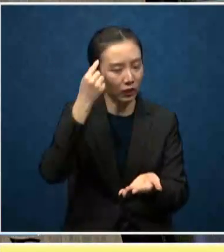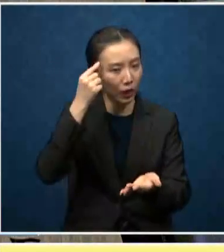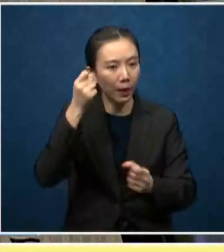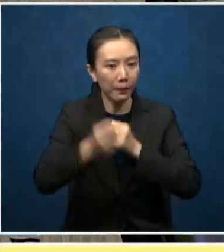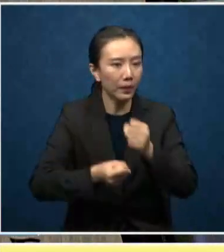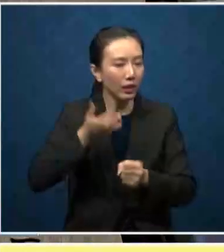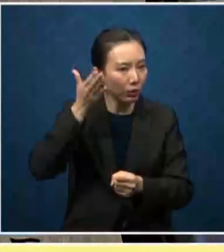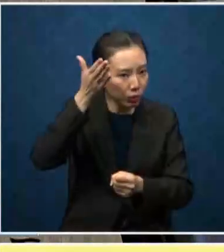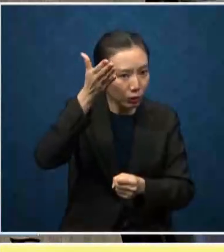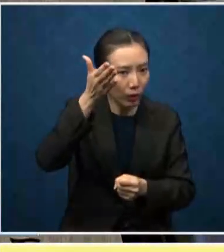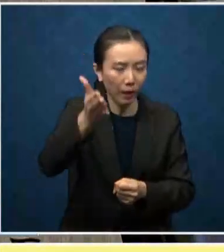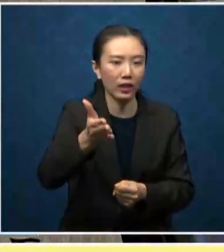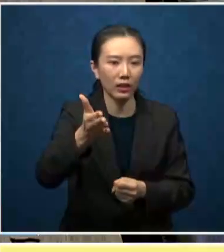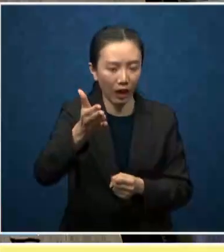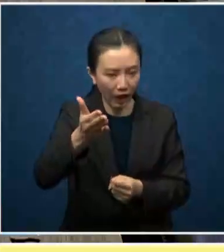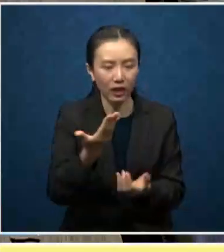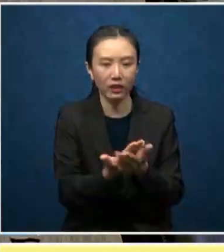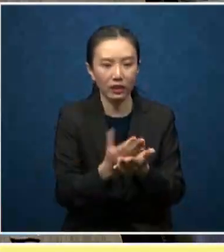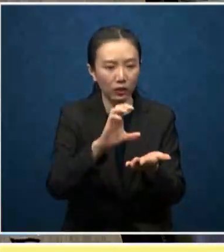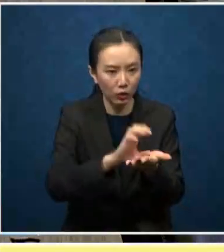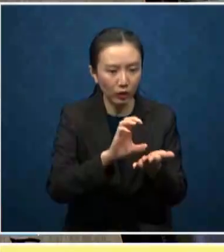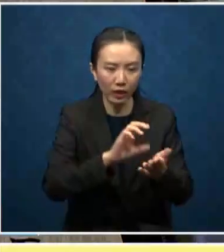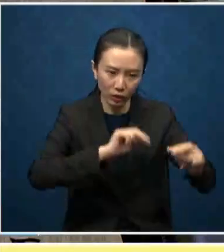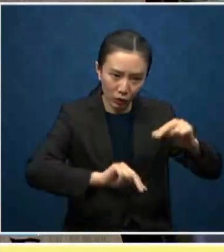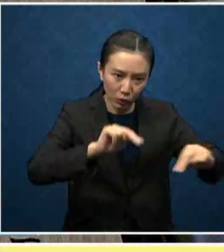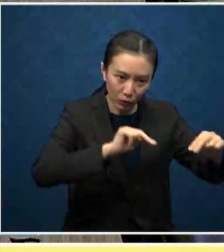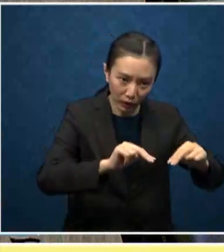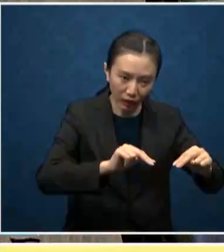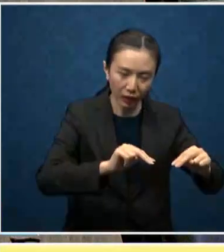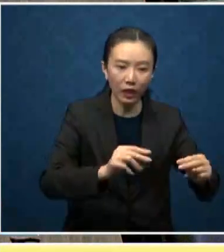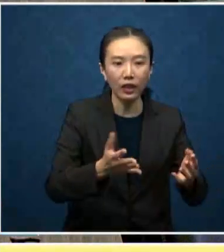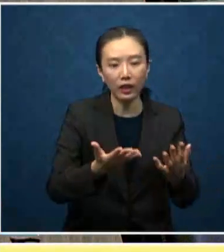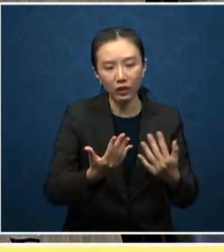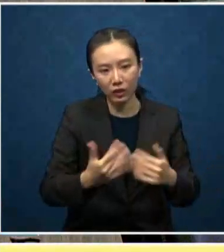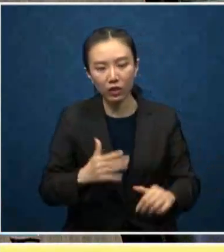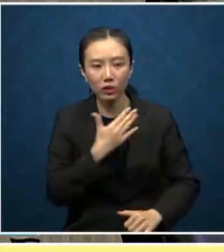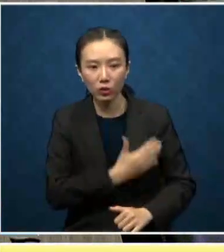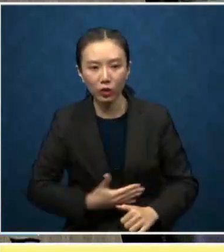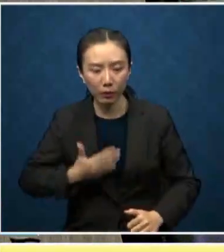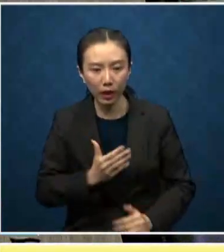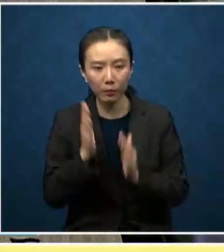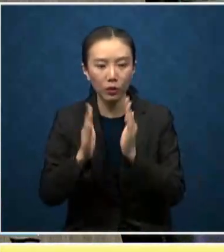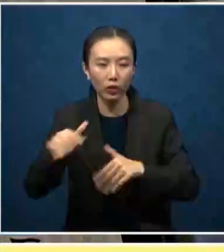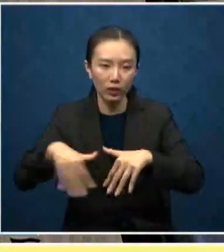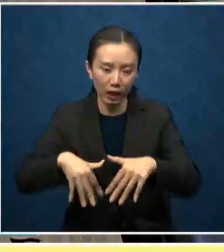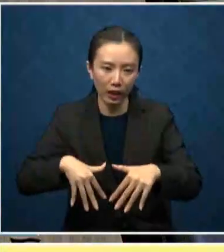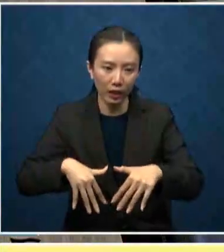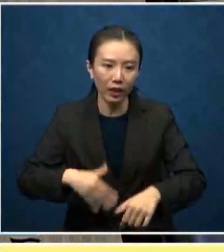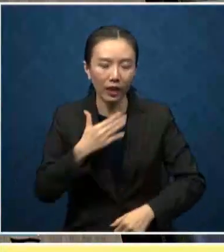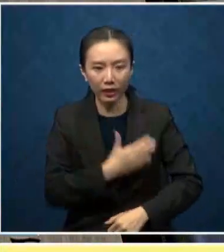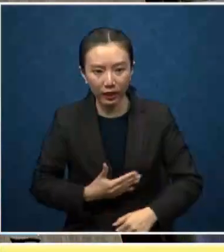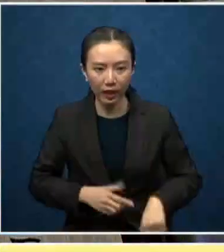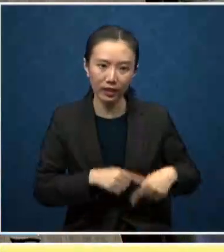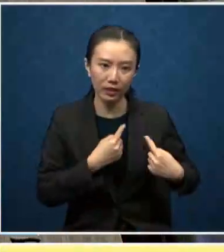ก็คงจะดูแลกองทุนนี้และดูแลสุขภาวะของคนไทยทั้งกายใจปัญญาและ